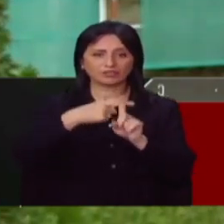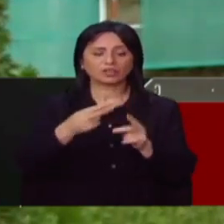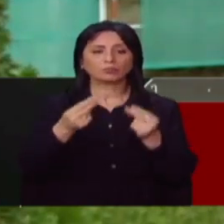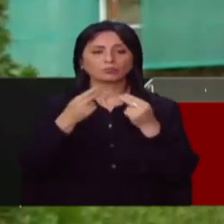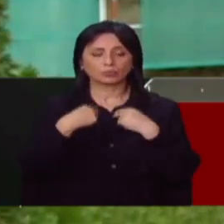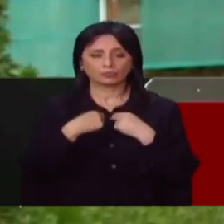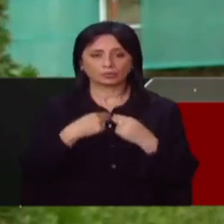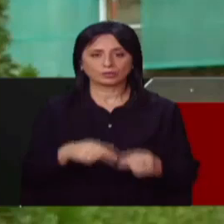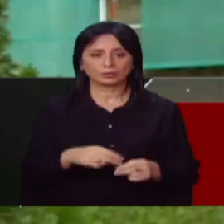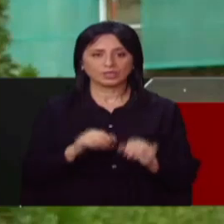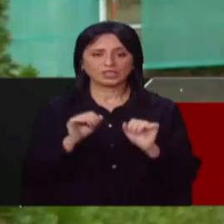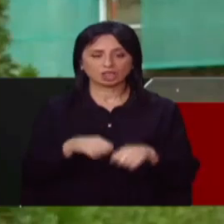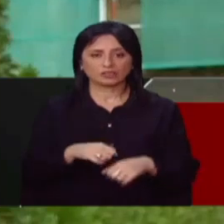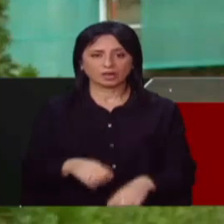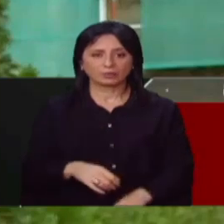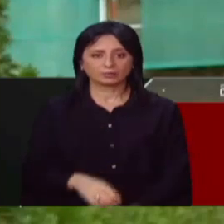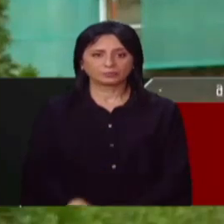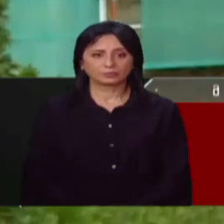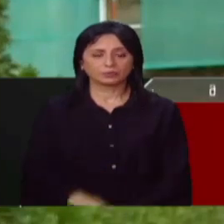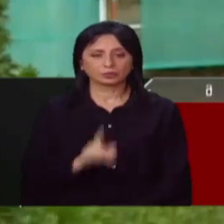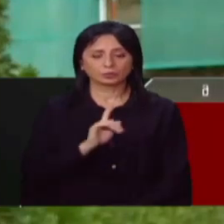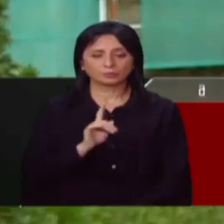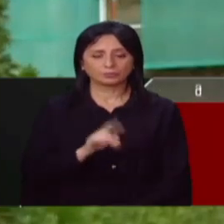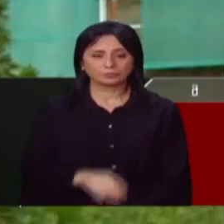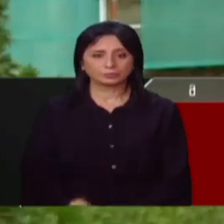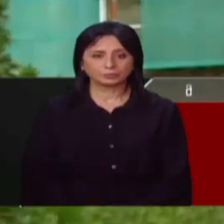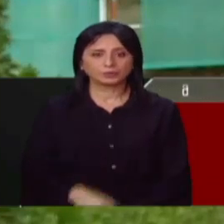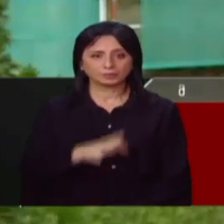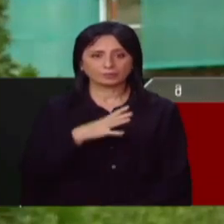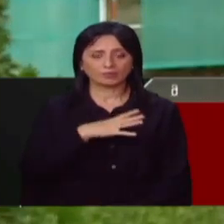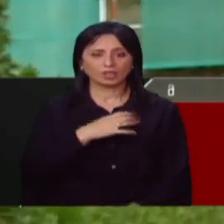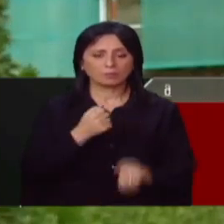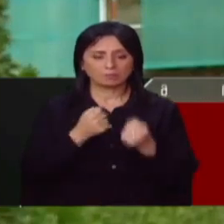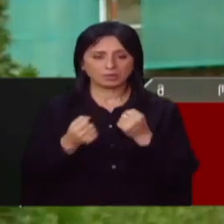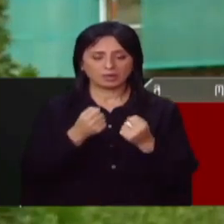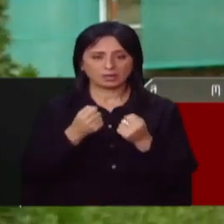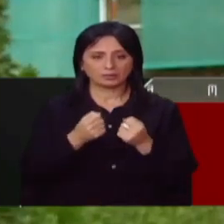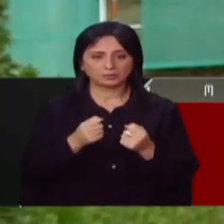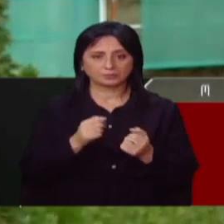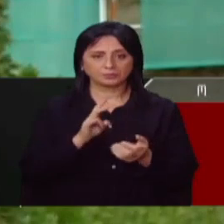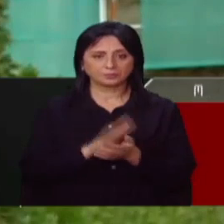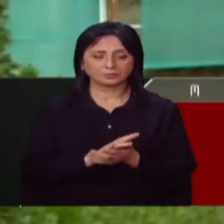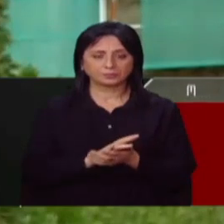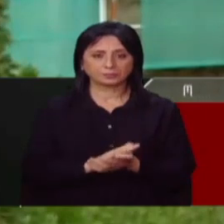მოქცეს საშუალება, რომ იყოს მდგრადი